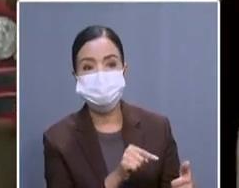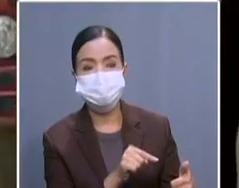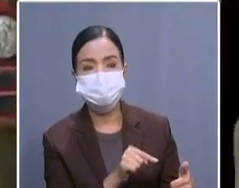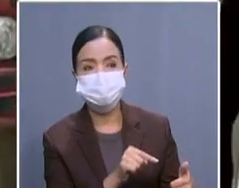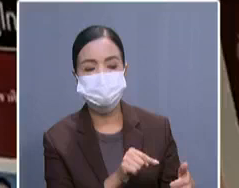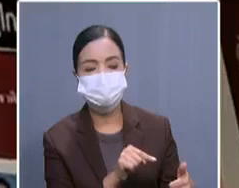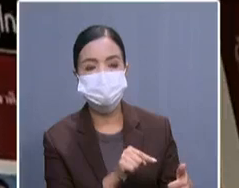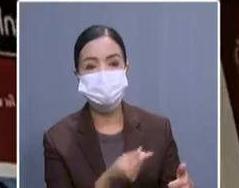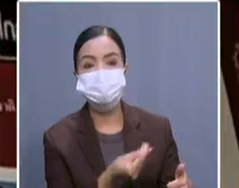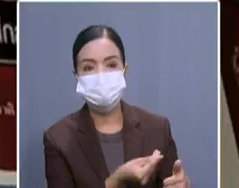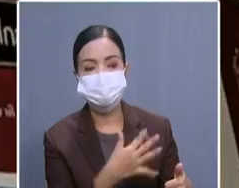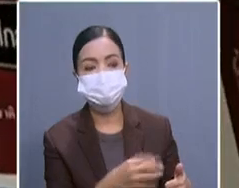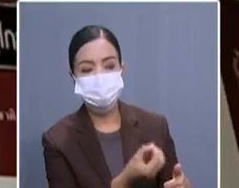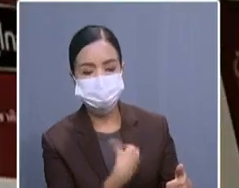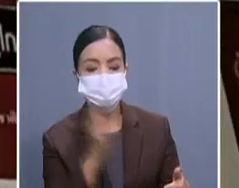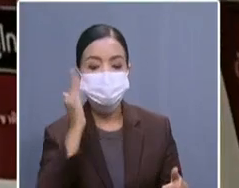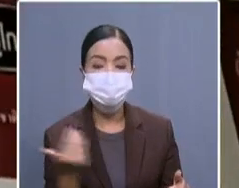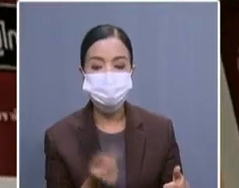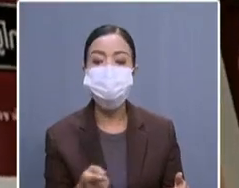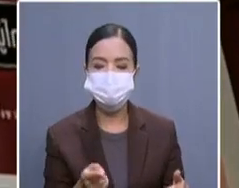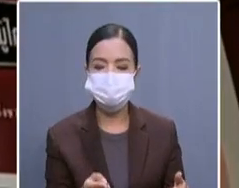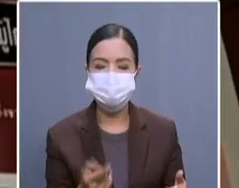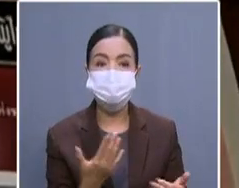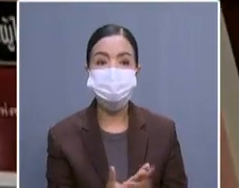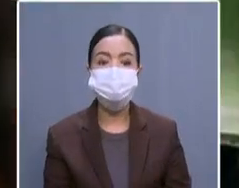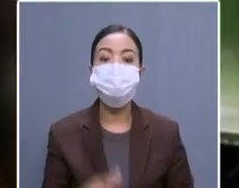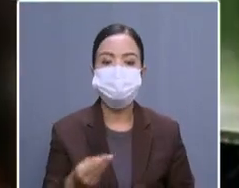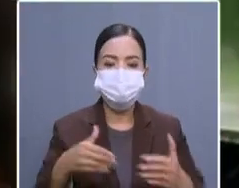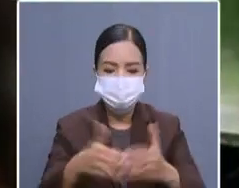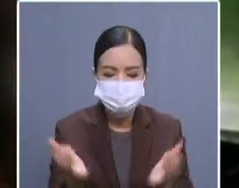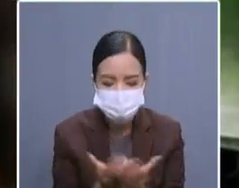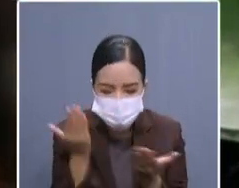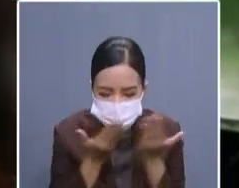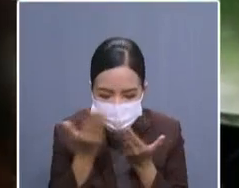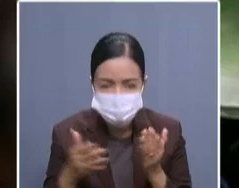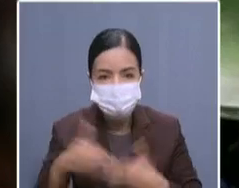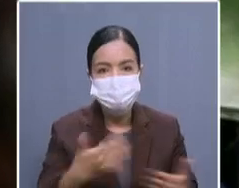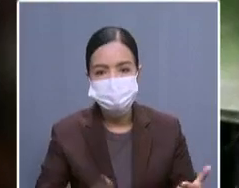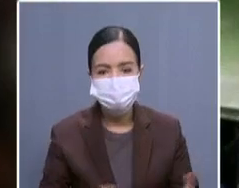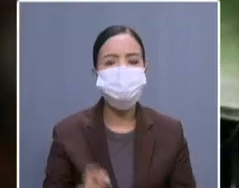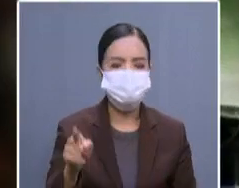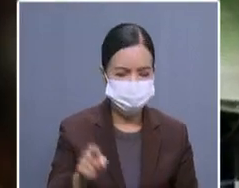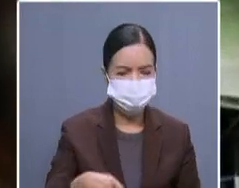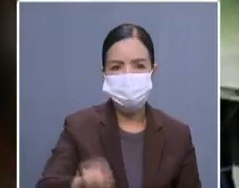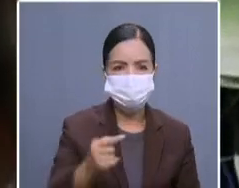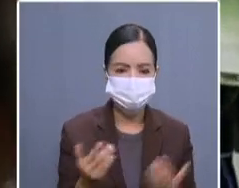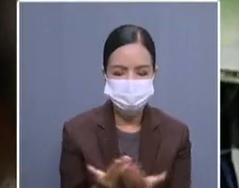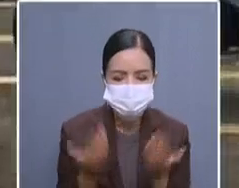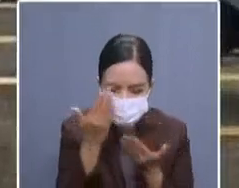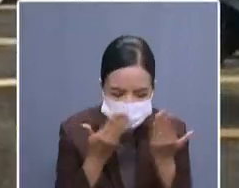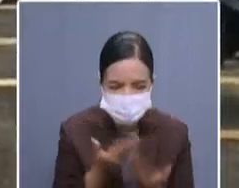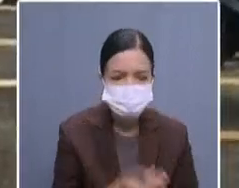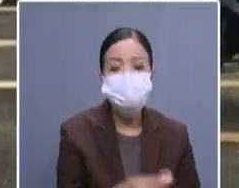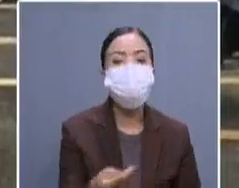วก็บอกว่าให้ลูกชายเนี่ยเอาเงินไปไว้ที่อ่างล้างหน้าของห้องน้ำภายในสถานที่ที่ถูกควบคุมตัวแล้วก็มีเจ้